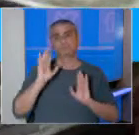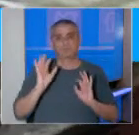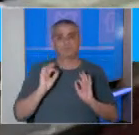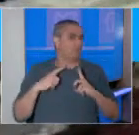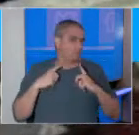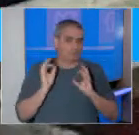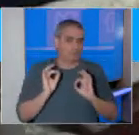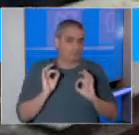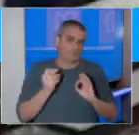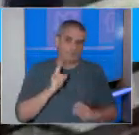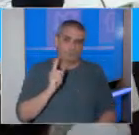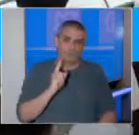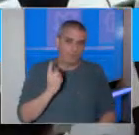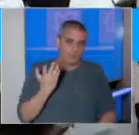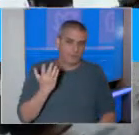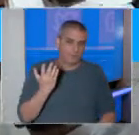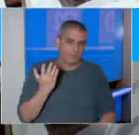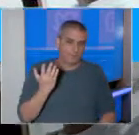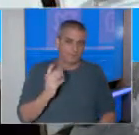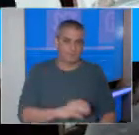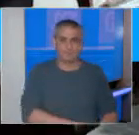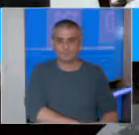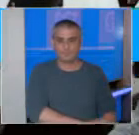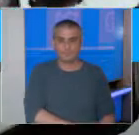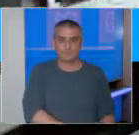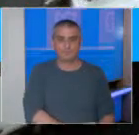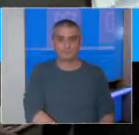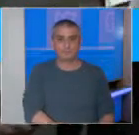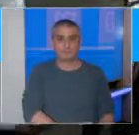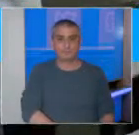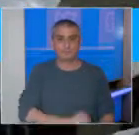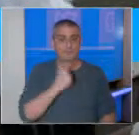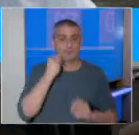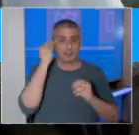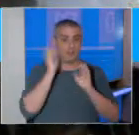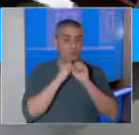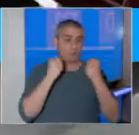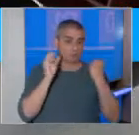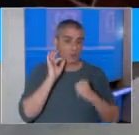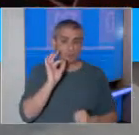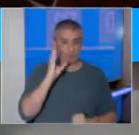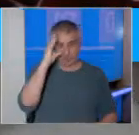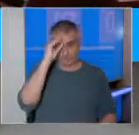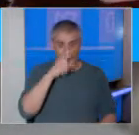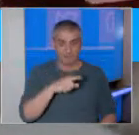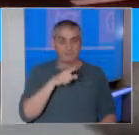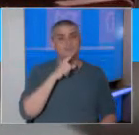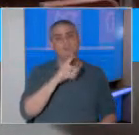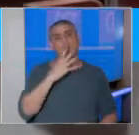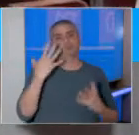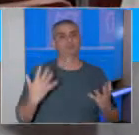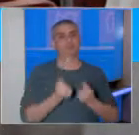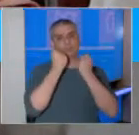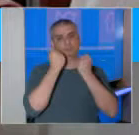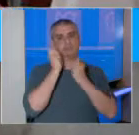באמת, לא כאיזשהו מהשפה ולחוץ. לימוד התורה של הבנים הוא מה